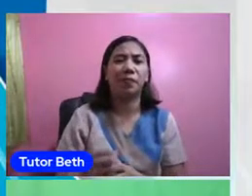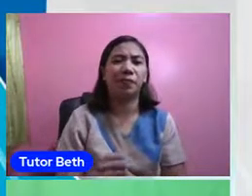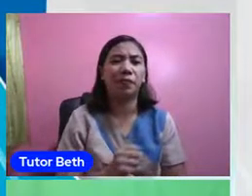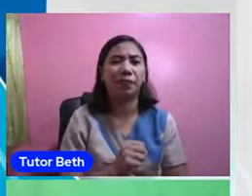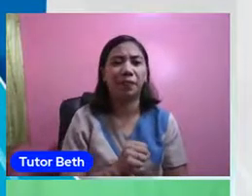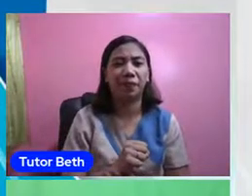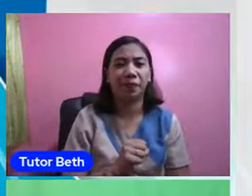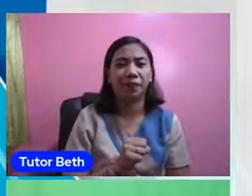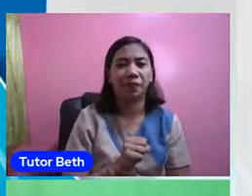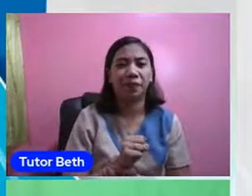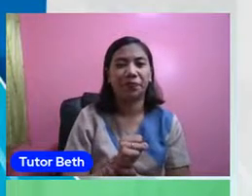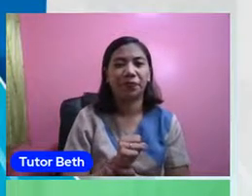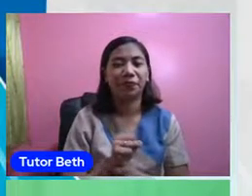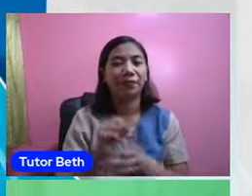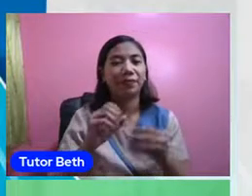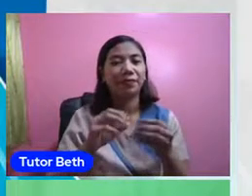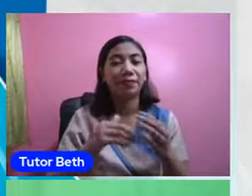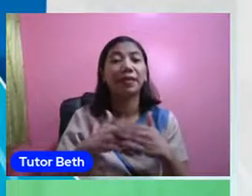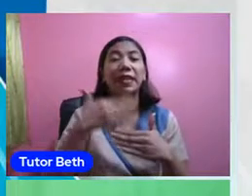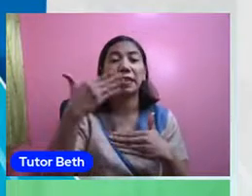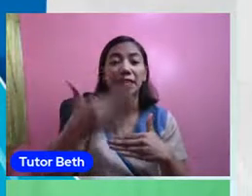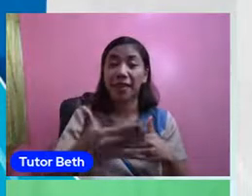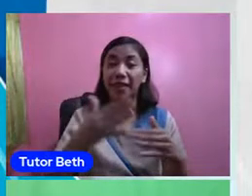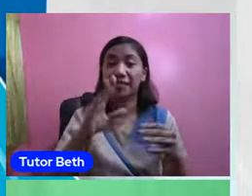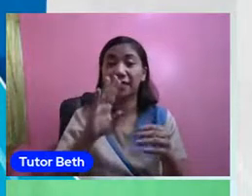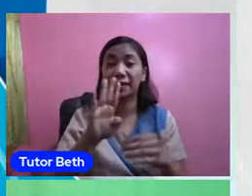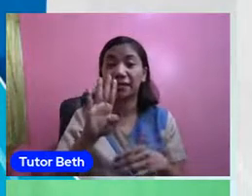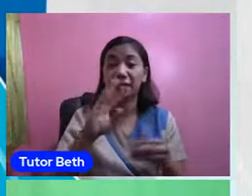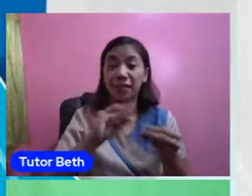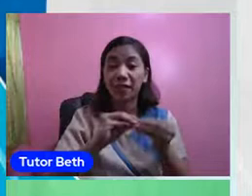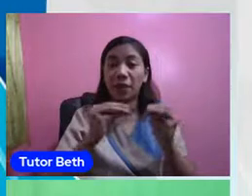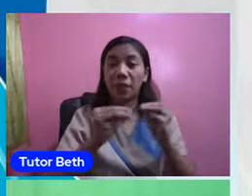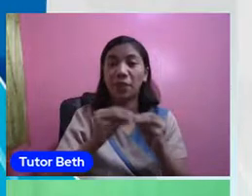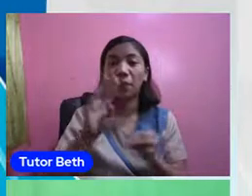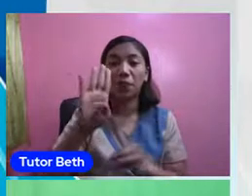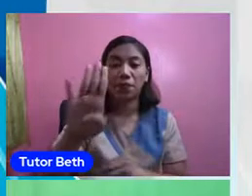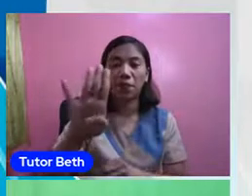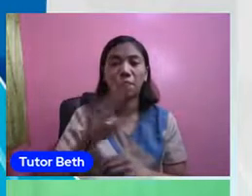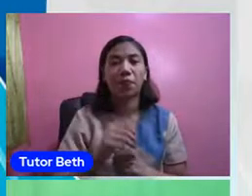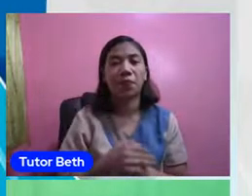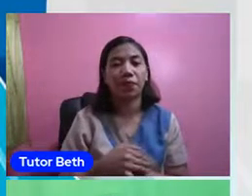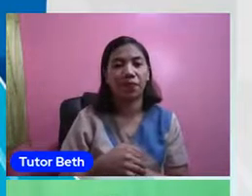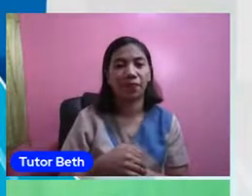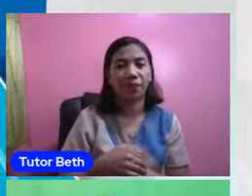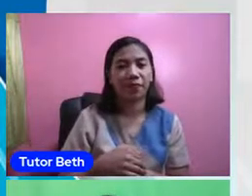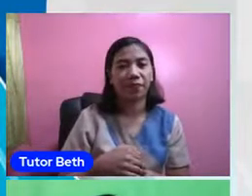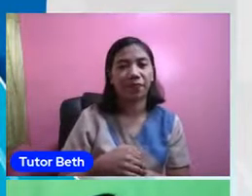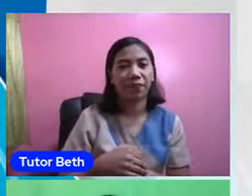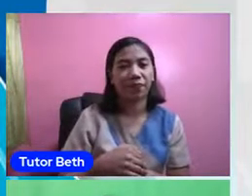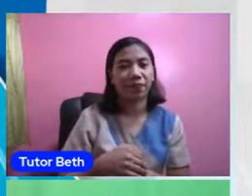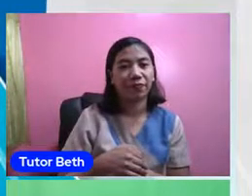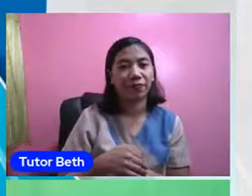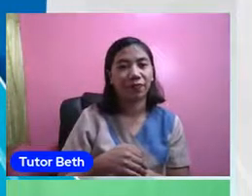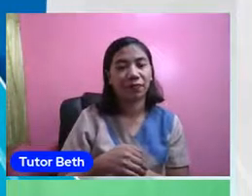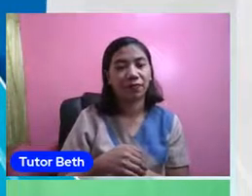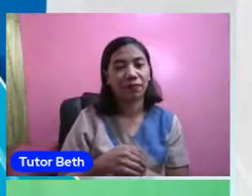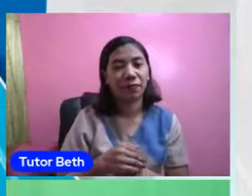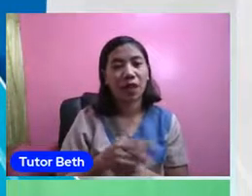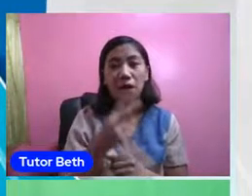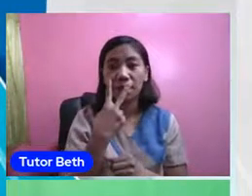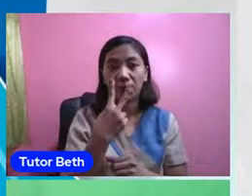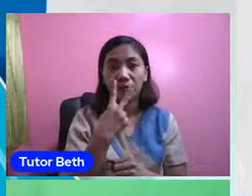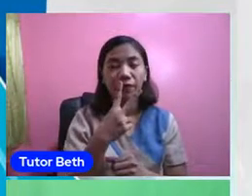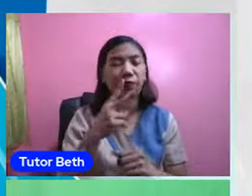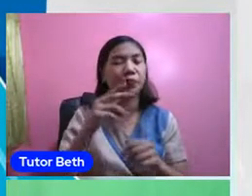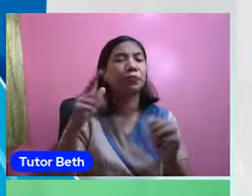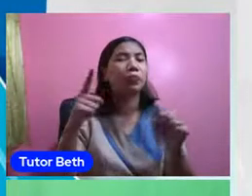tayo sa larawan sa number 4. Ano kaya yung number 4? Kanina pinakita na natin yan sa unang kasanayan natin. Diba?